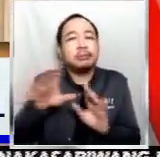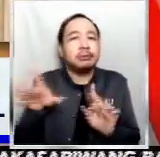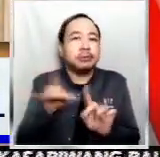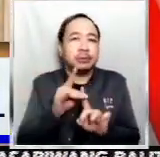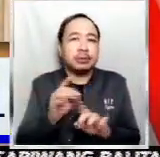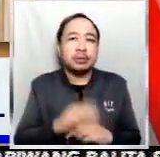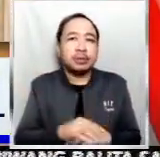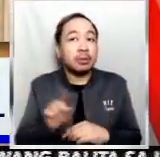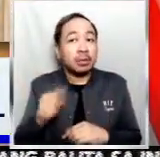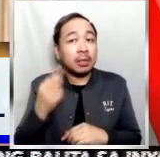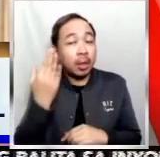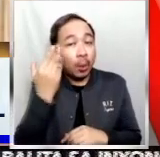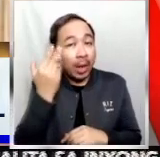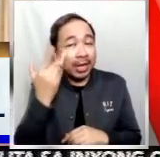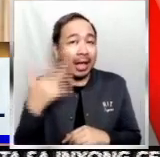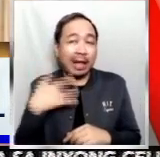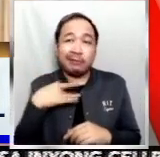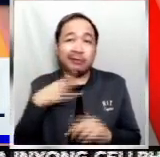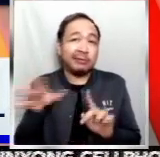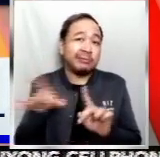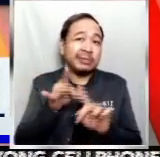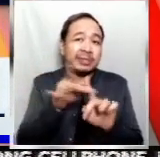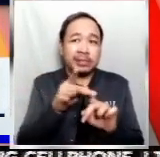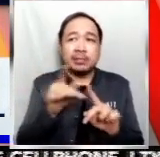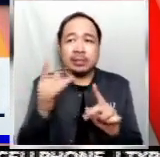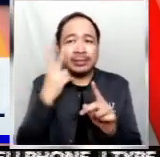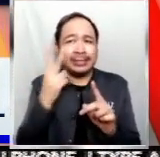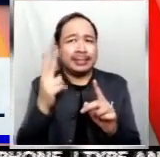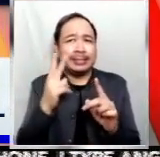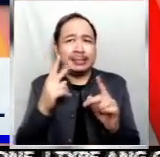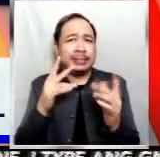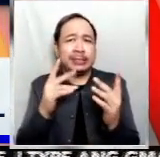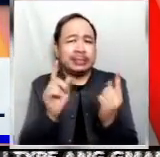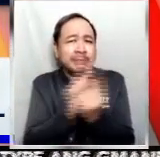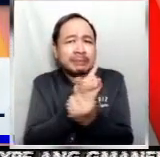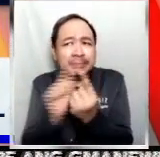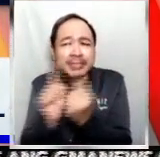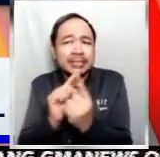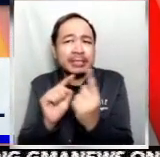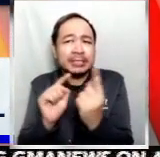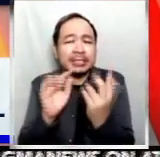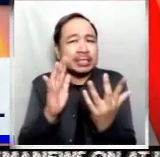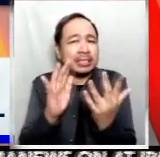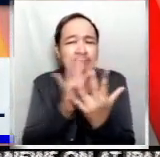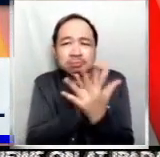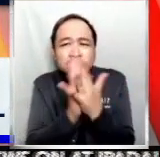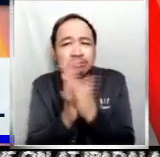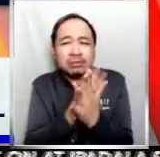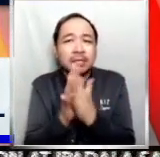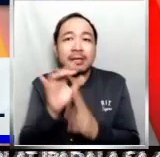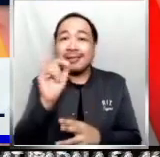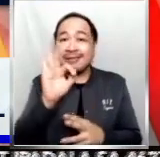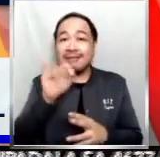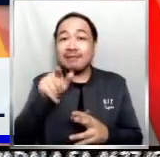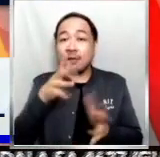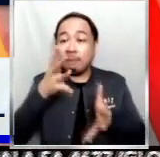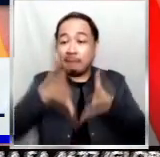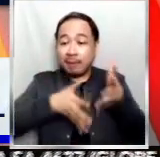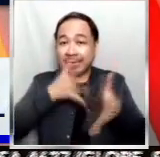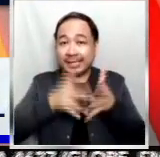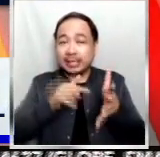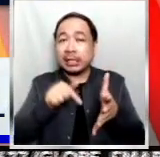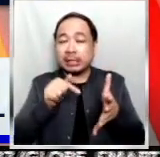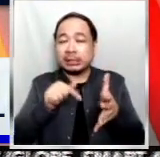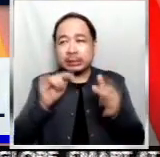yung movement, interaction ng tao. So pagka nag-party-party ganyan, ay ano, medyo delikado.